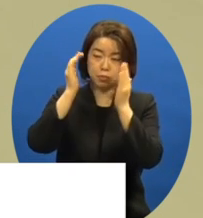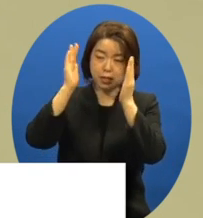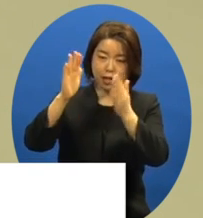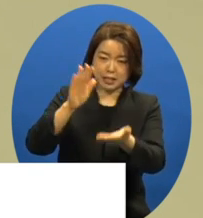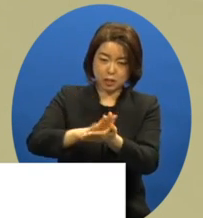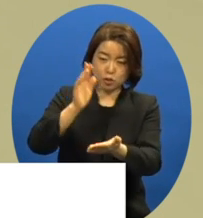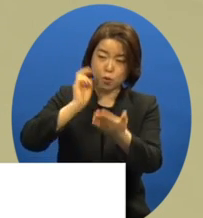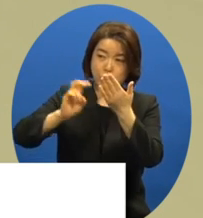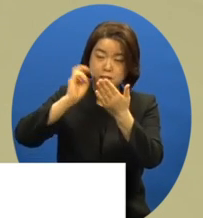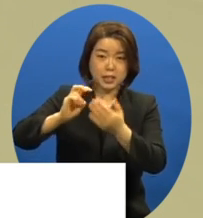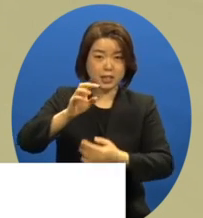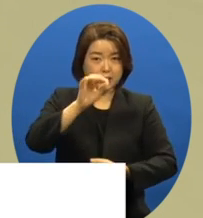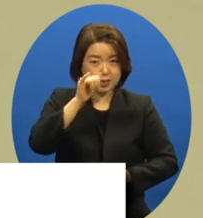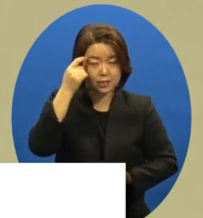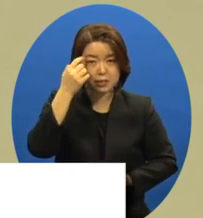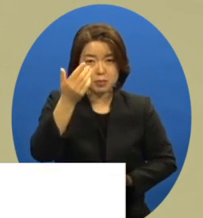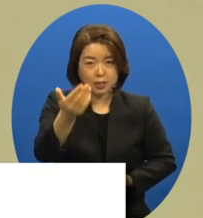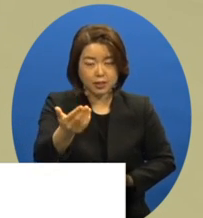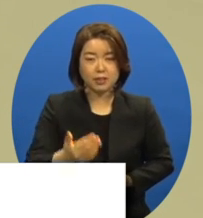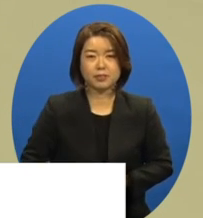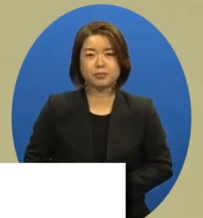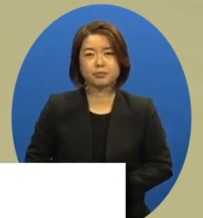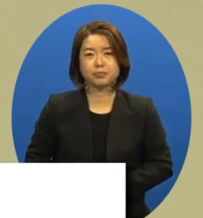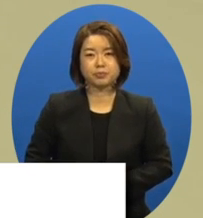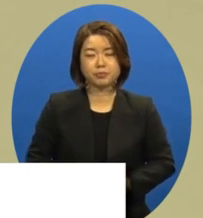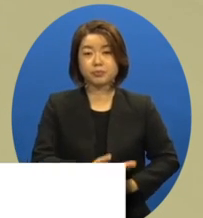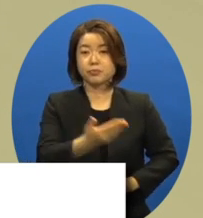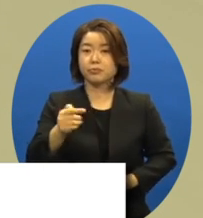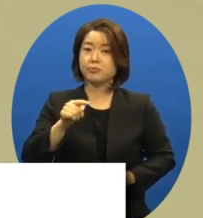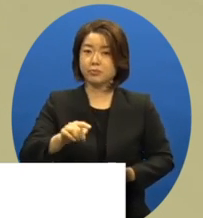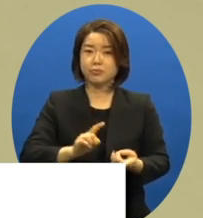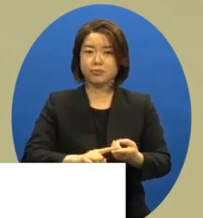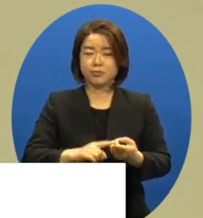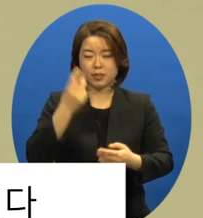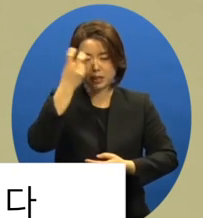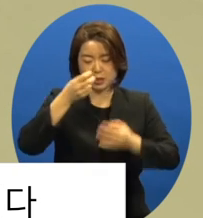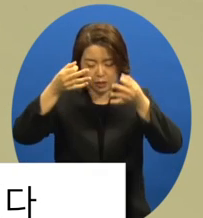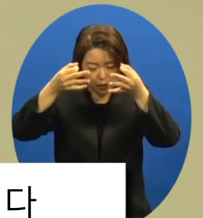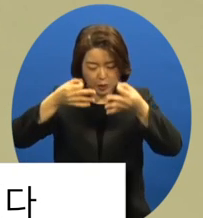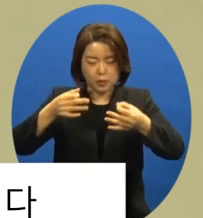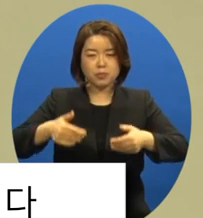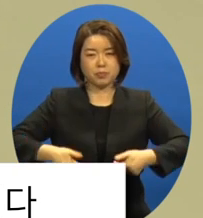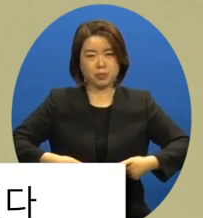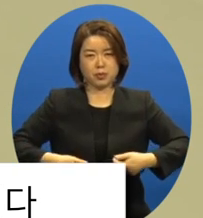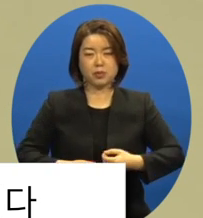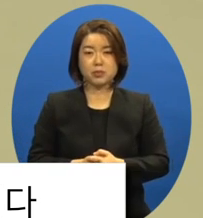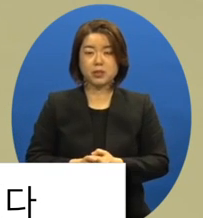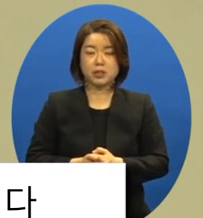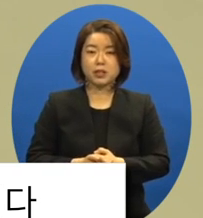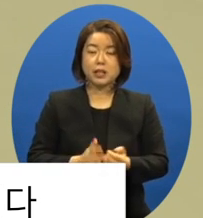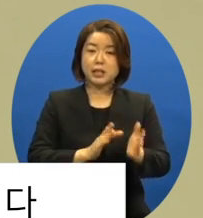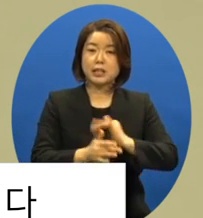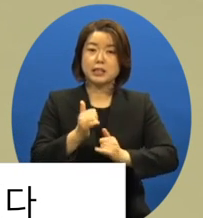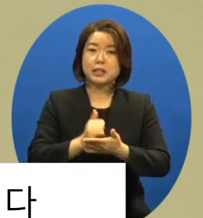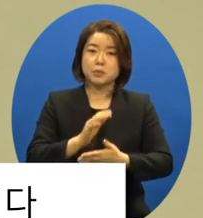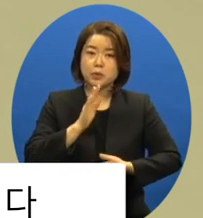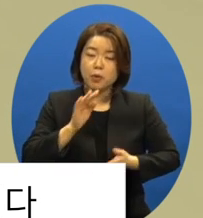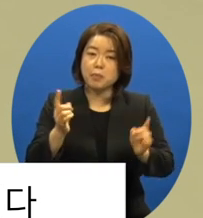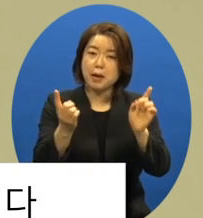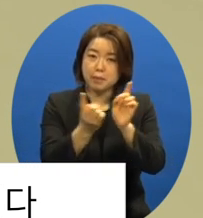여러분에게 있습니까? 여러분이 그 점을 점검해야 합니다. 예수님을 정말 만난